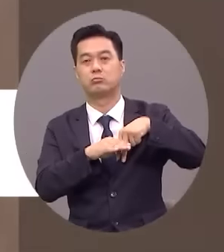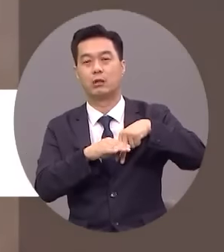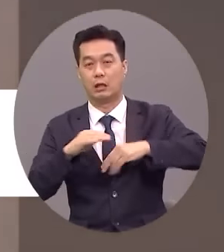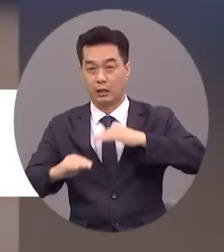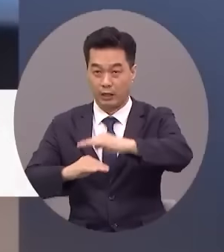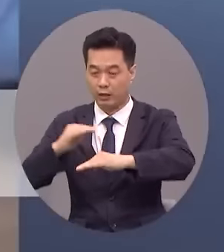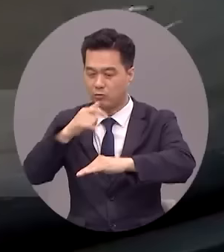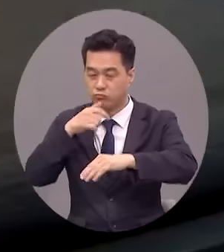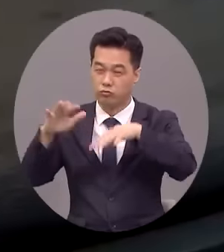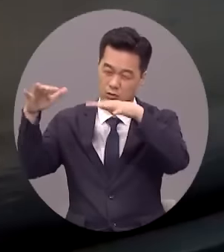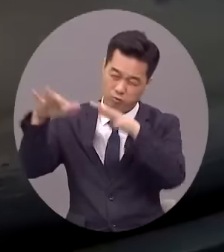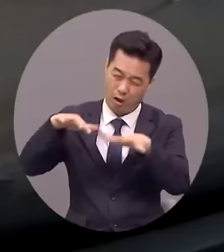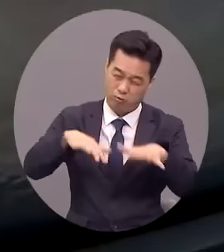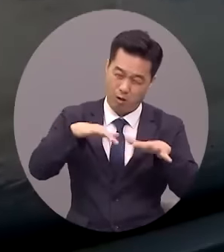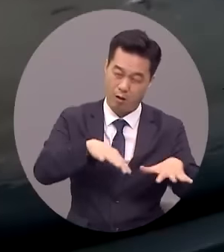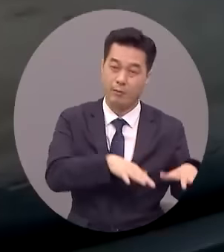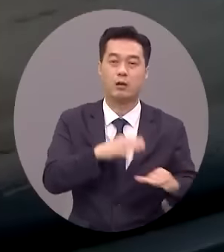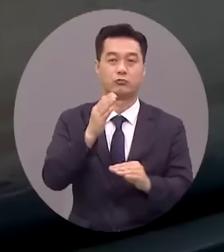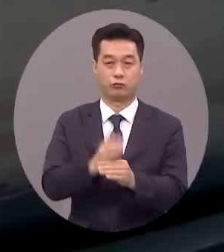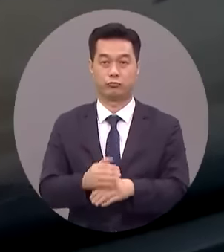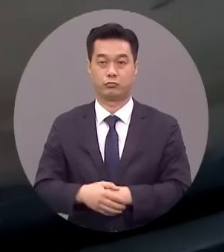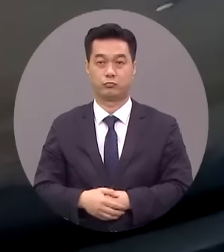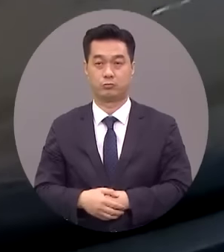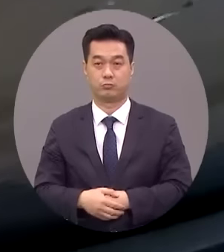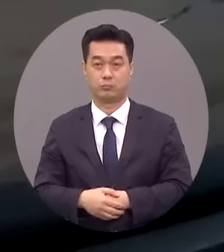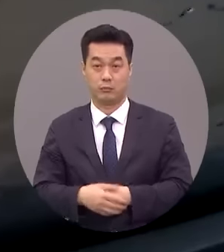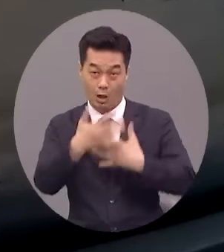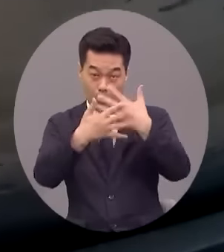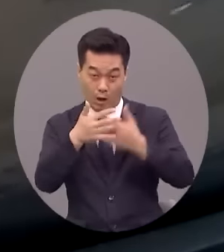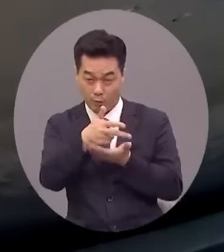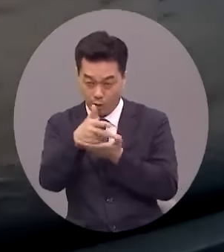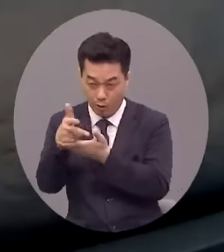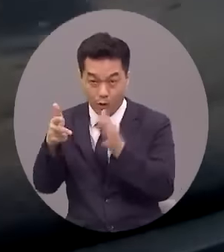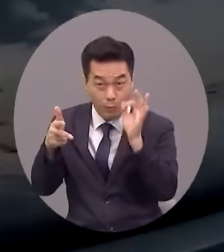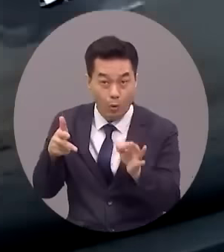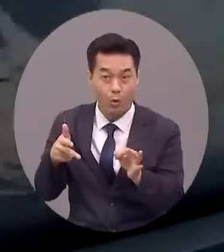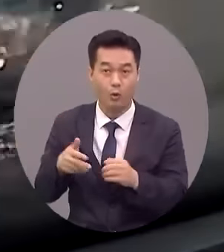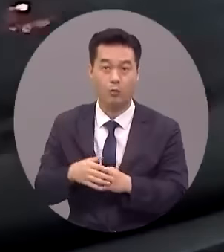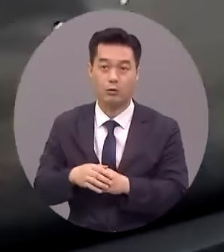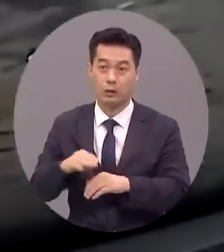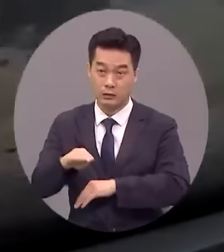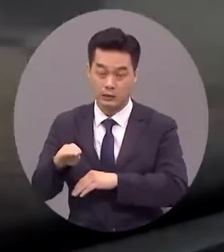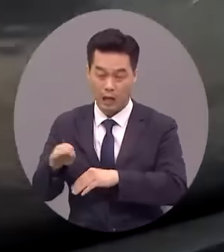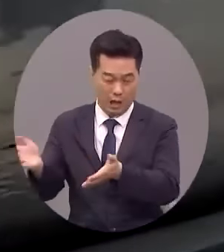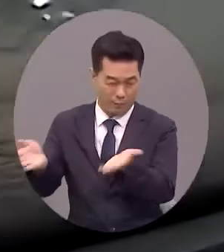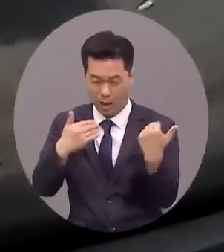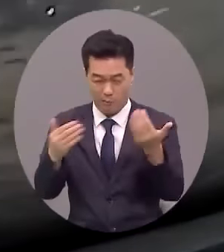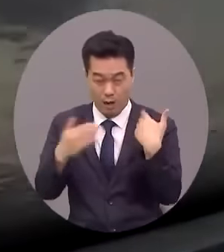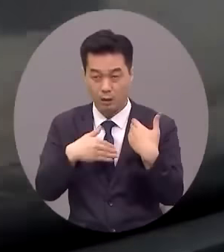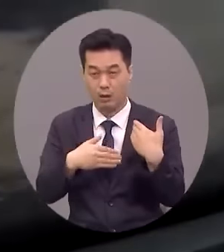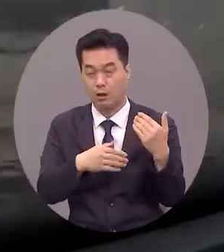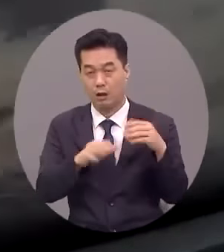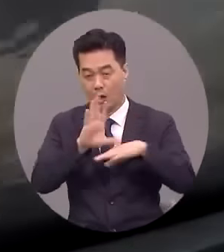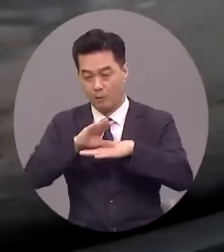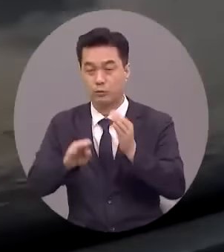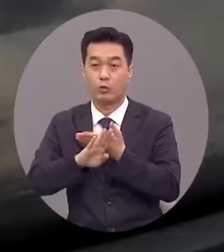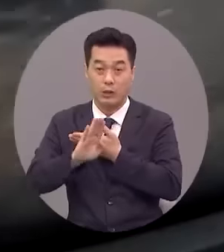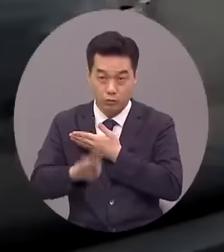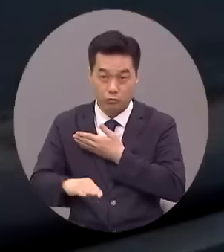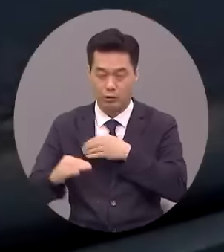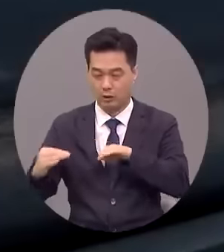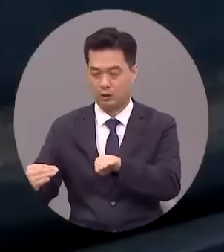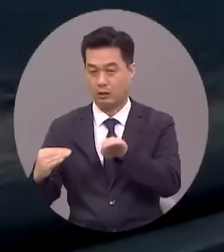쏟아지고 있었거든요. 당시 상황은 블랙박스 화면으로도 확인됐습니다. 차량을 옮기라는 안내방송 직후 차들이